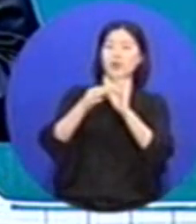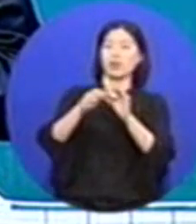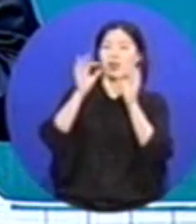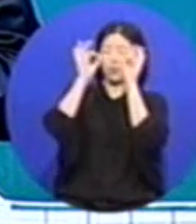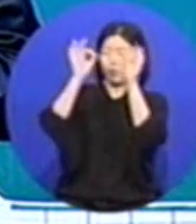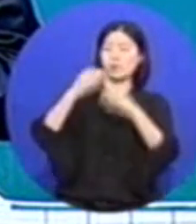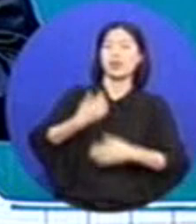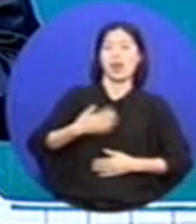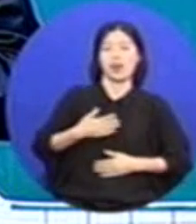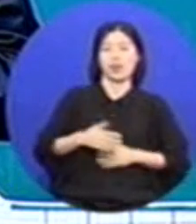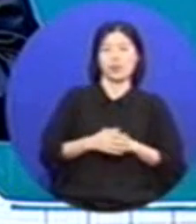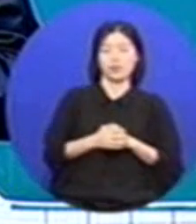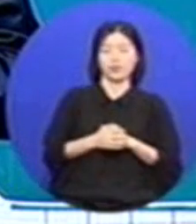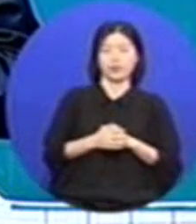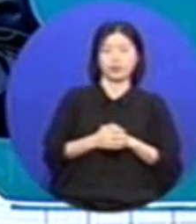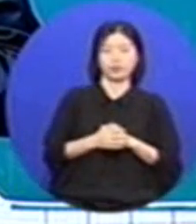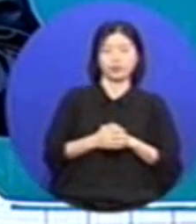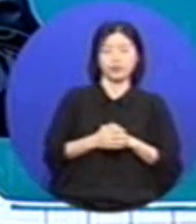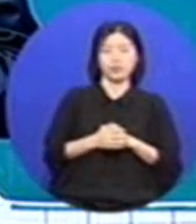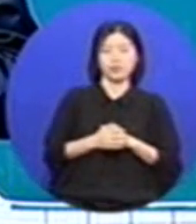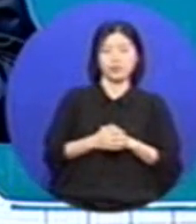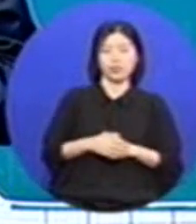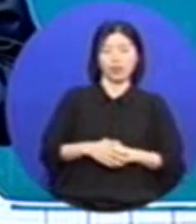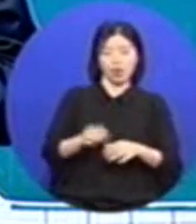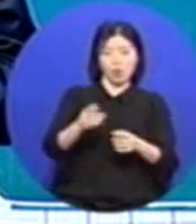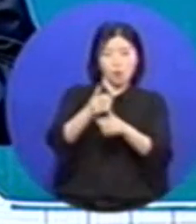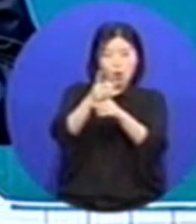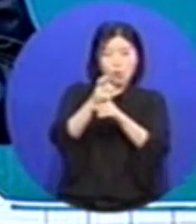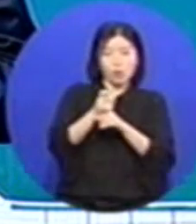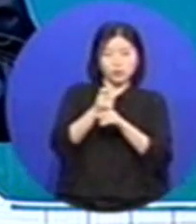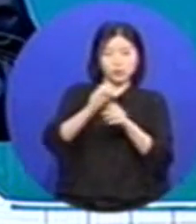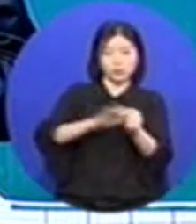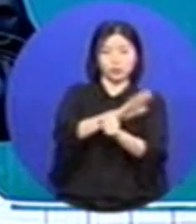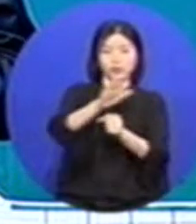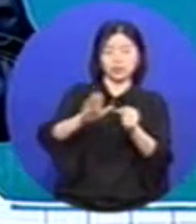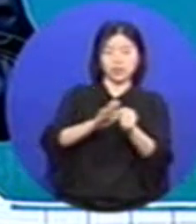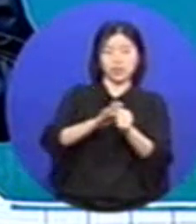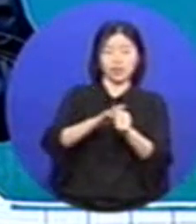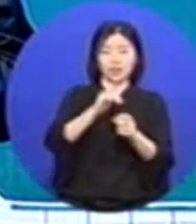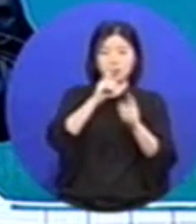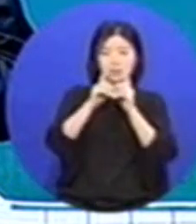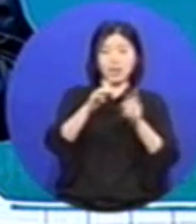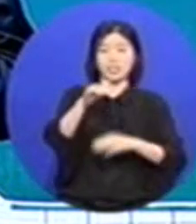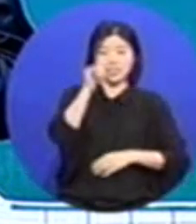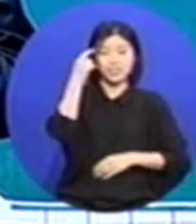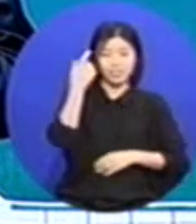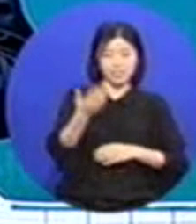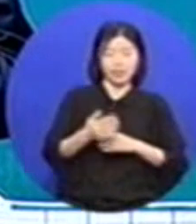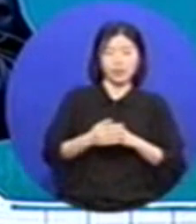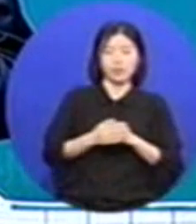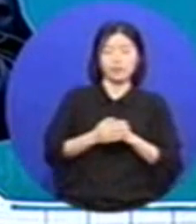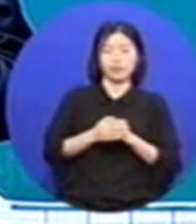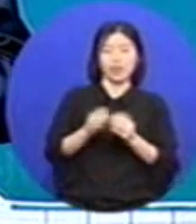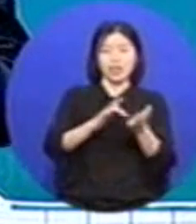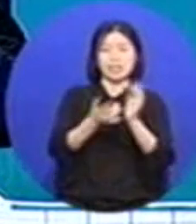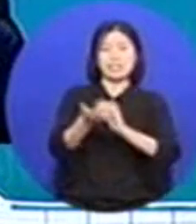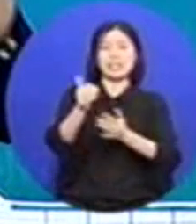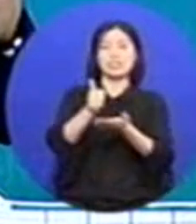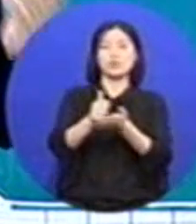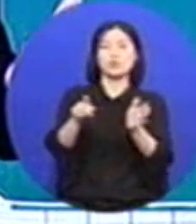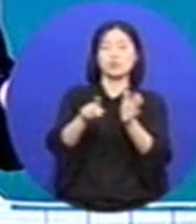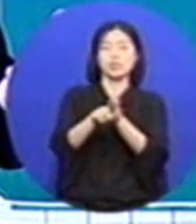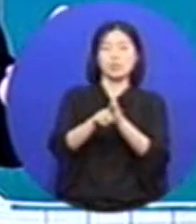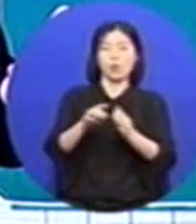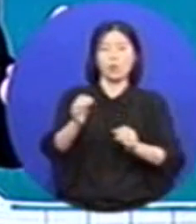알 수 있어요 원수도 사랑하라 봐 그렇게 말하자 나요 예수를 믿으면 얼마나